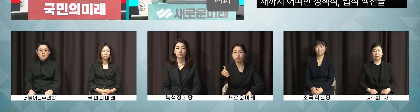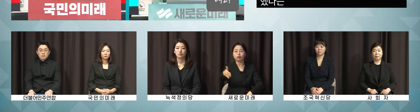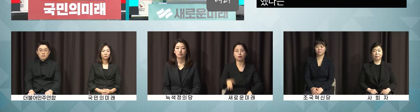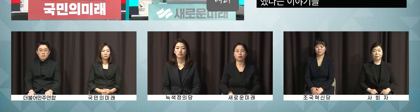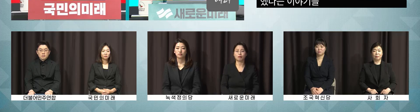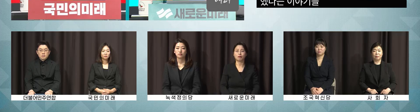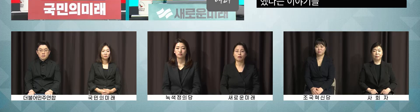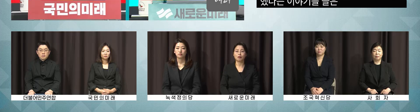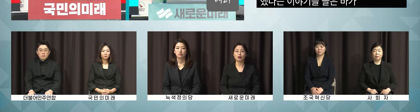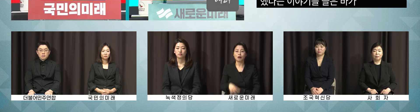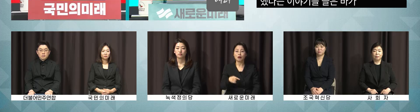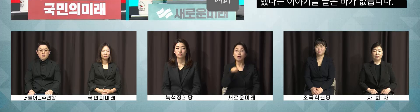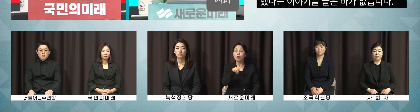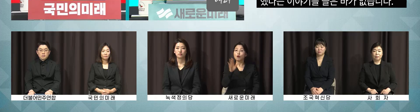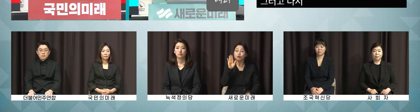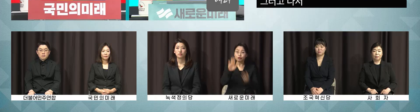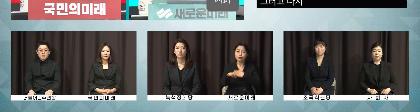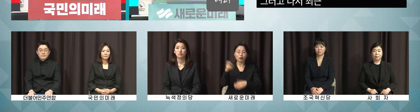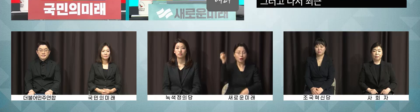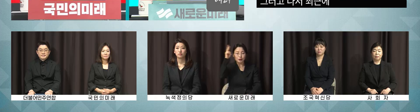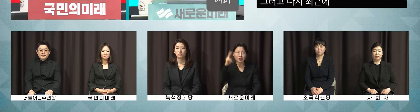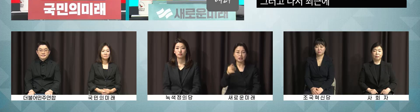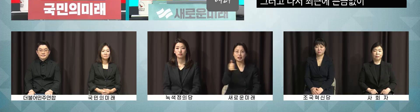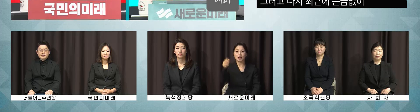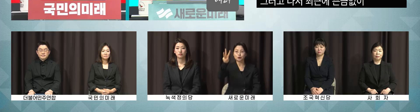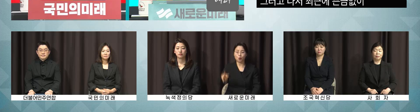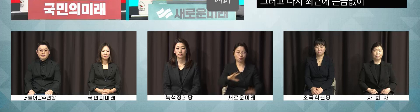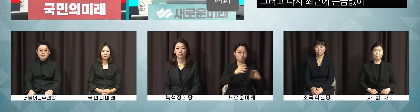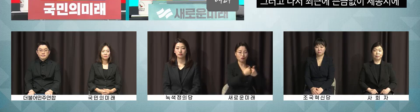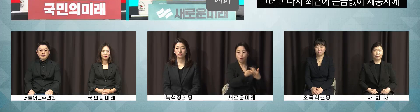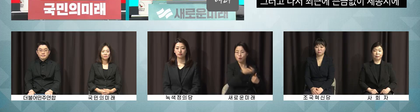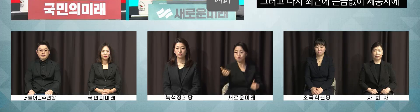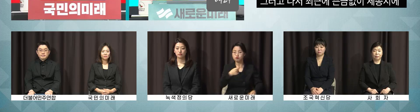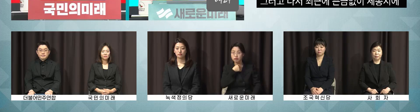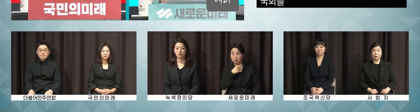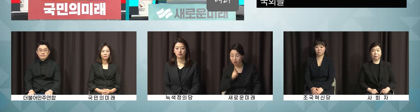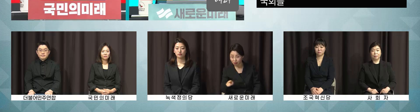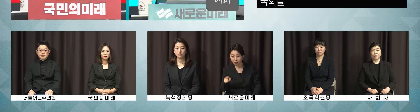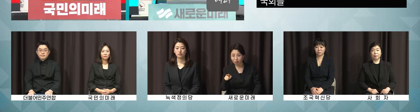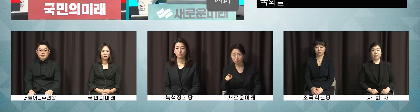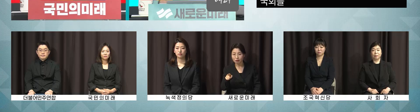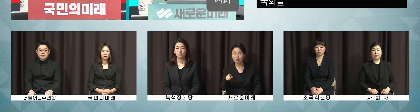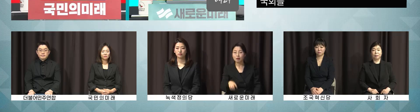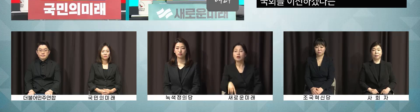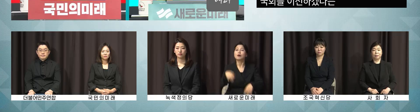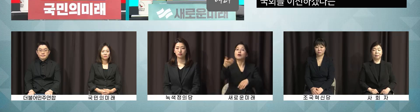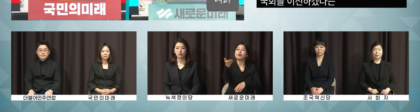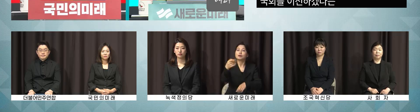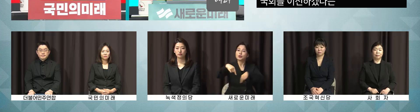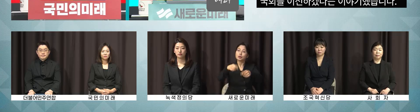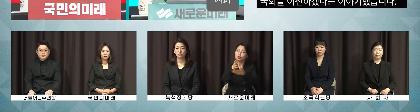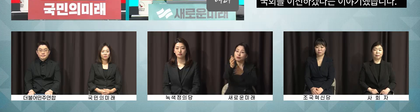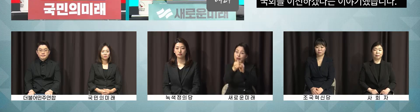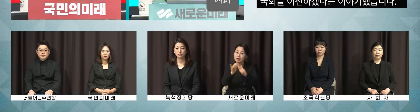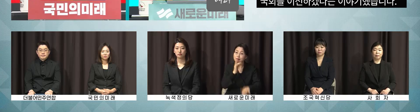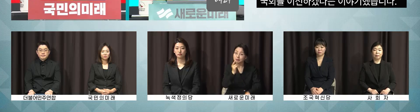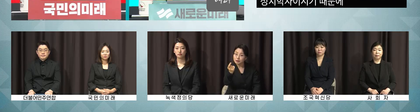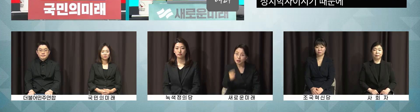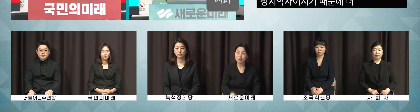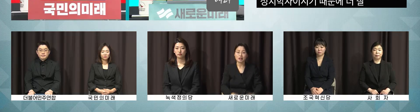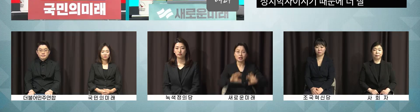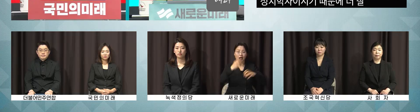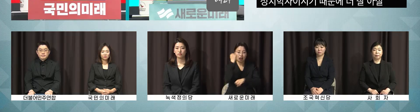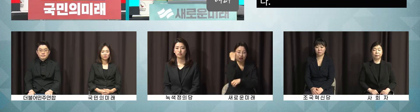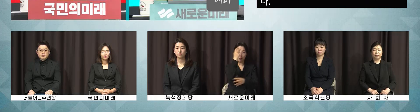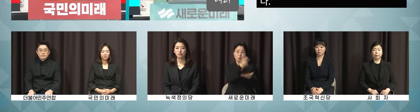없습니다. 그러고 나서 최근에 뜬금없이 세종시에 국회를 이전하겠다라고 이야기했습니다. 정치학자시기 때문에 더 잘 아실 겁니다. 헌재에서